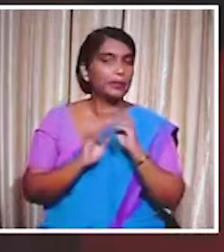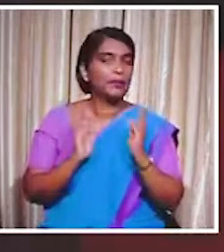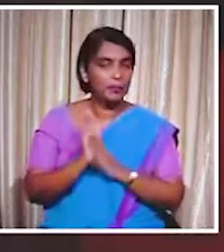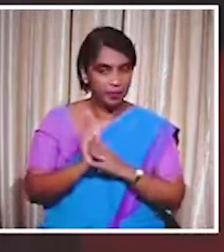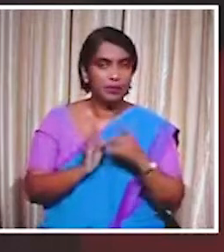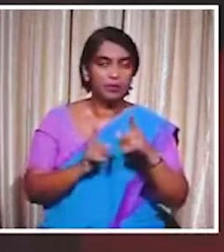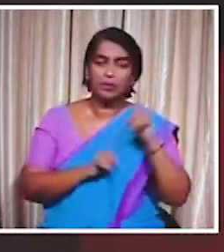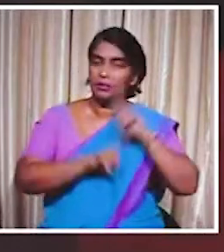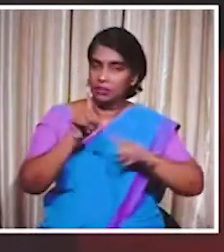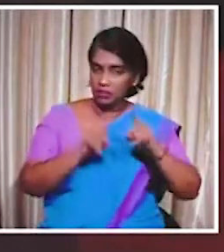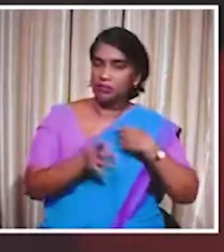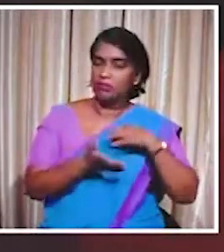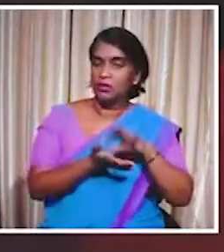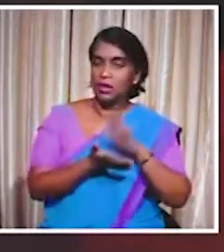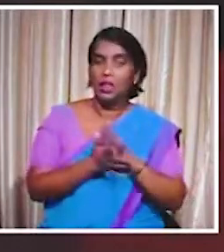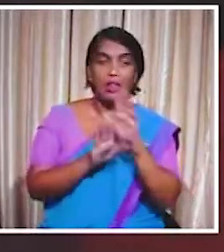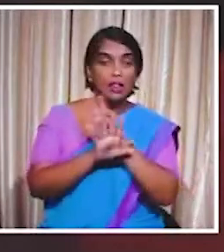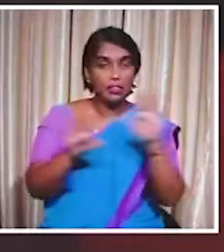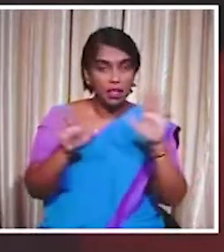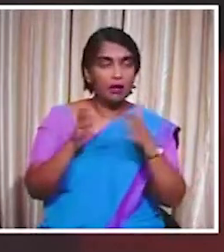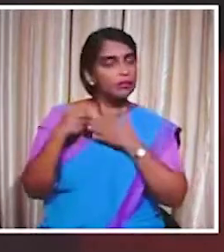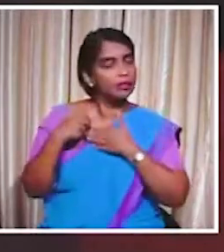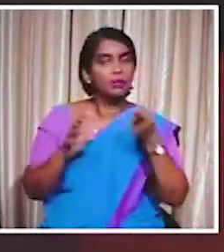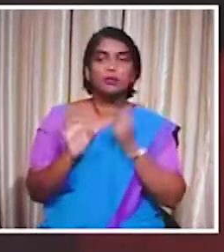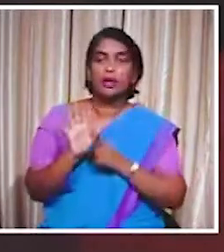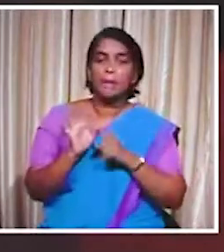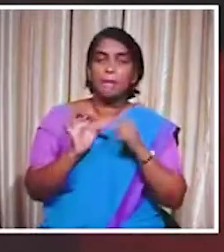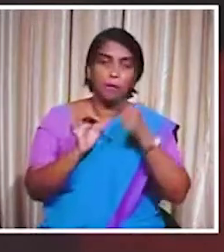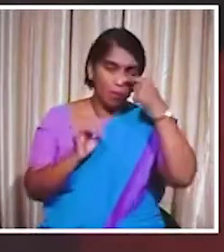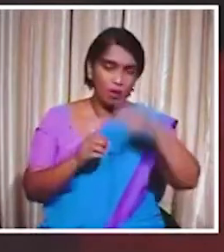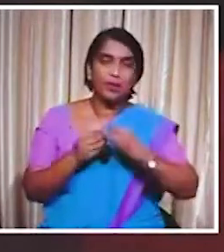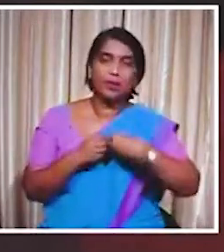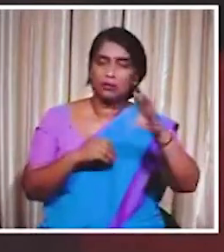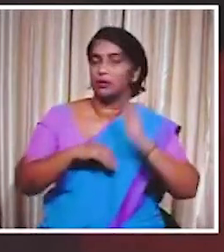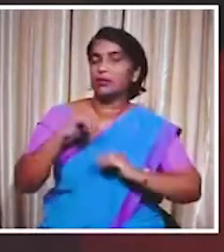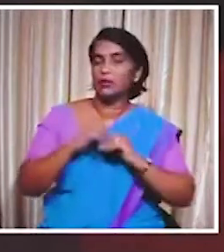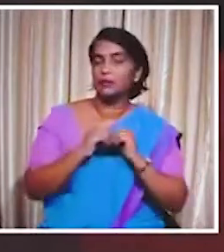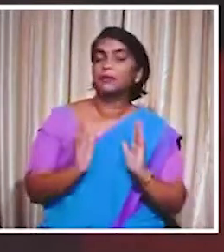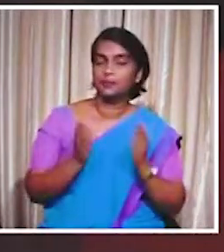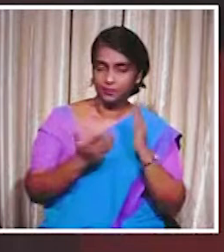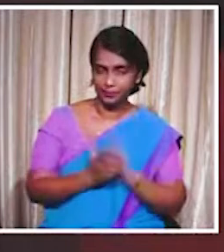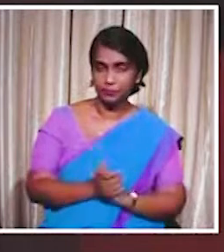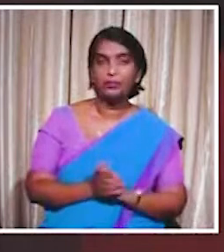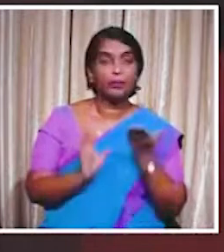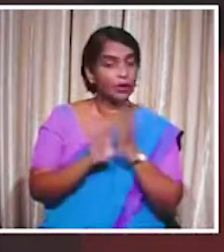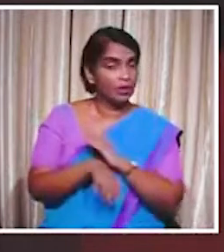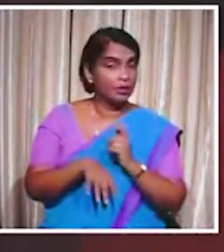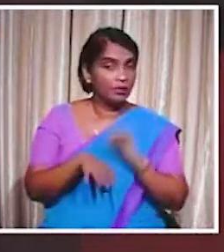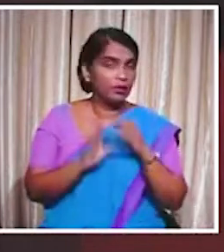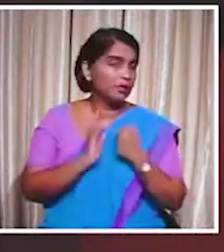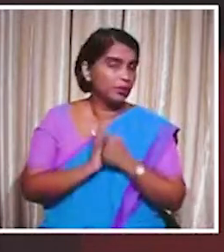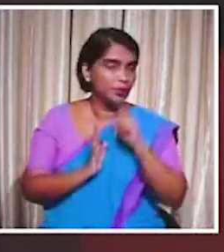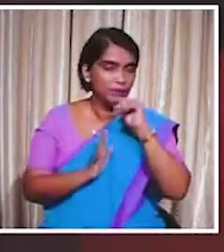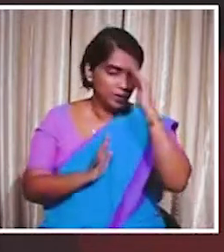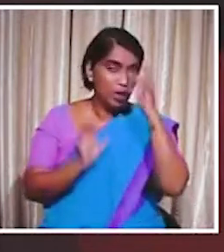එක්ක පවත් සාකච්ඡාවත් අපි තීරණය කරේ 19 වෙනිදා ඉඳලා අකණ්ඩව භූමිතෙල් ලබා දීමේ ක්‍රියාවලිය ක්‍රියාත්මක කරන්න. පහුගිය කාලයේ ගරු